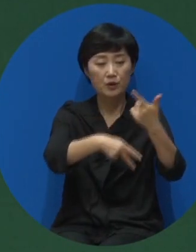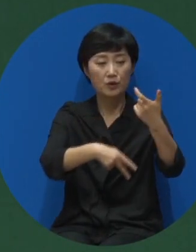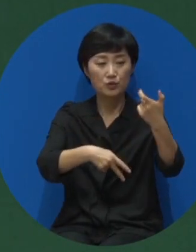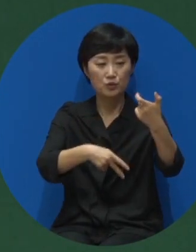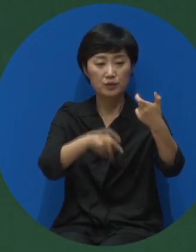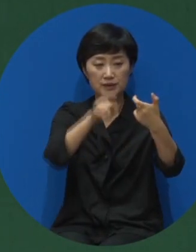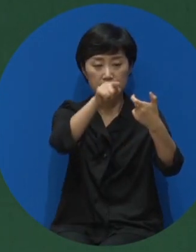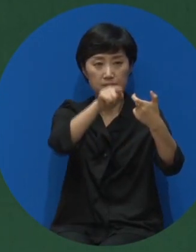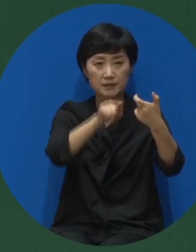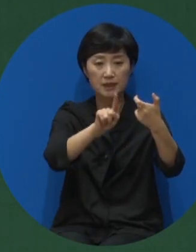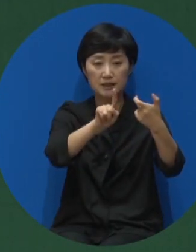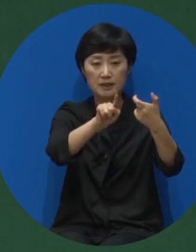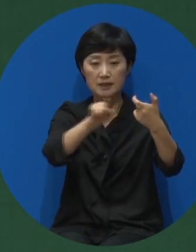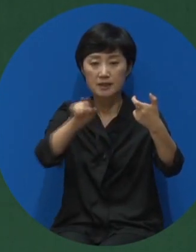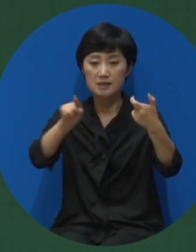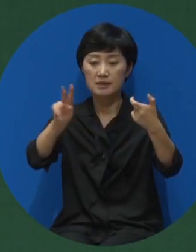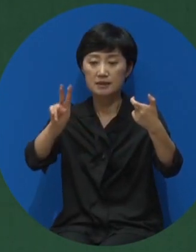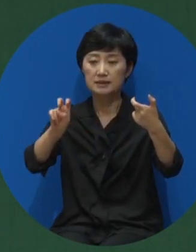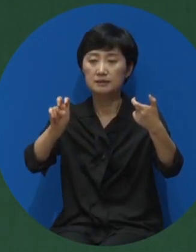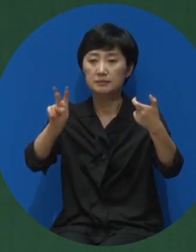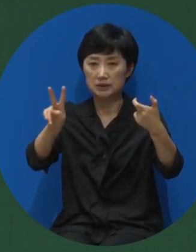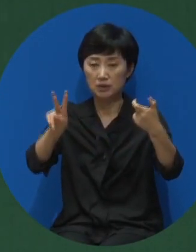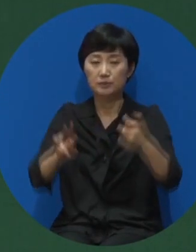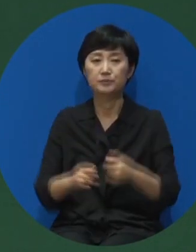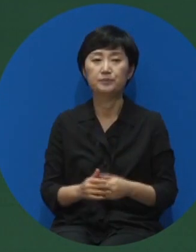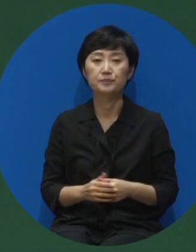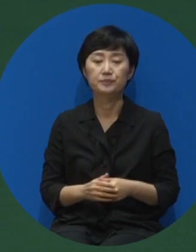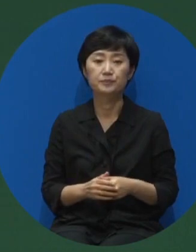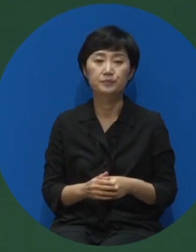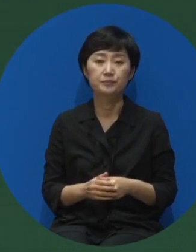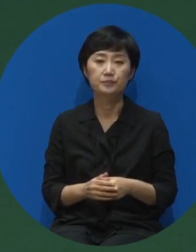60장 1절에서 22절.